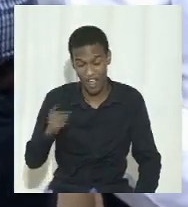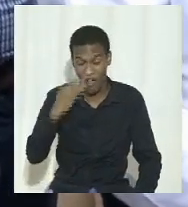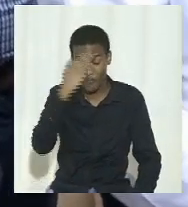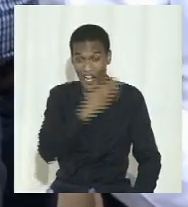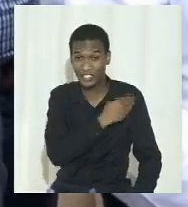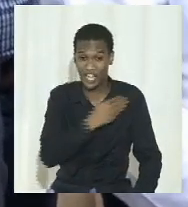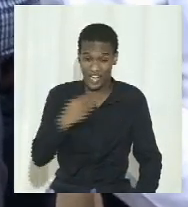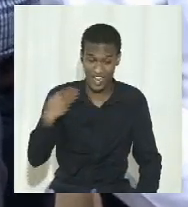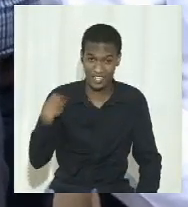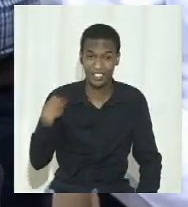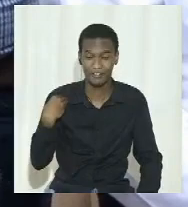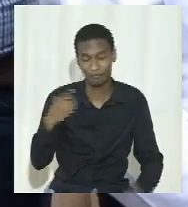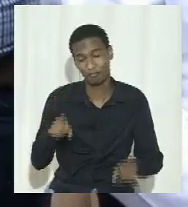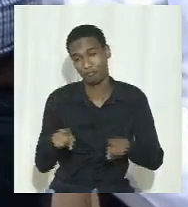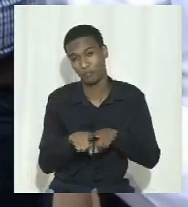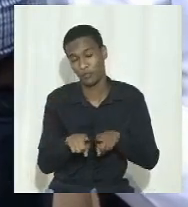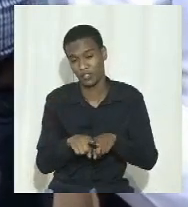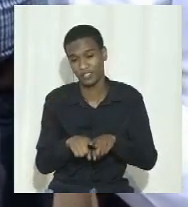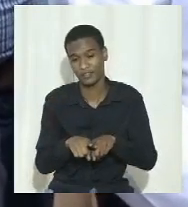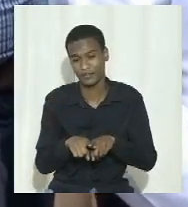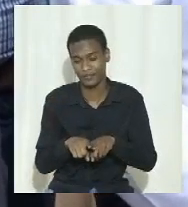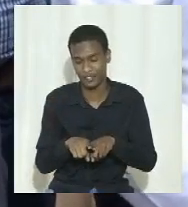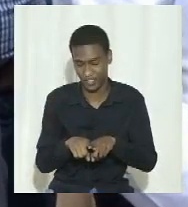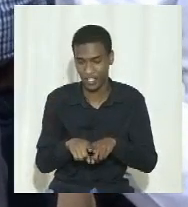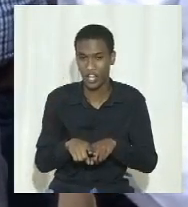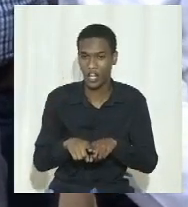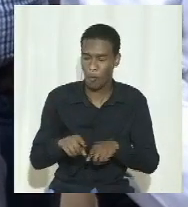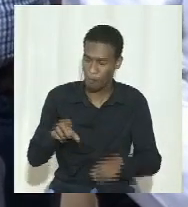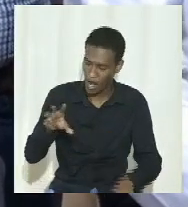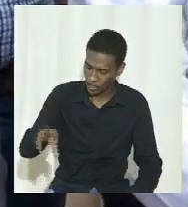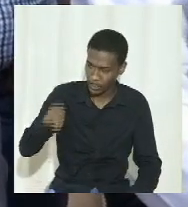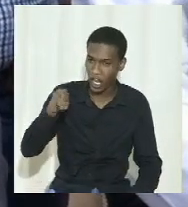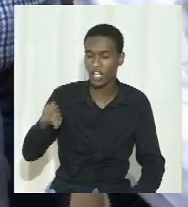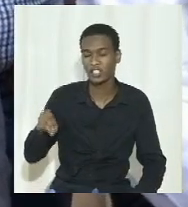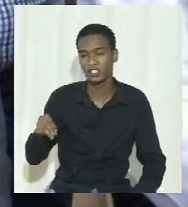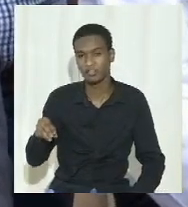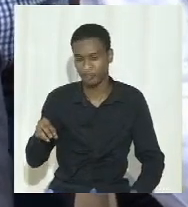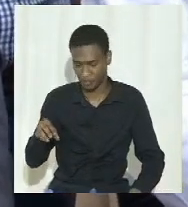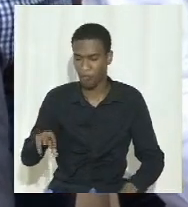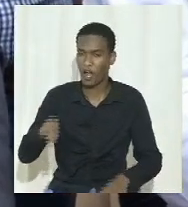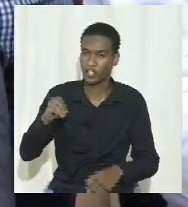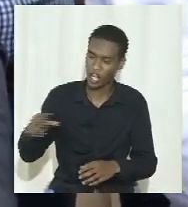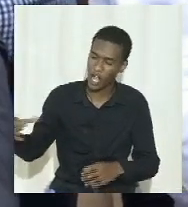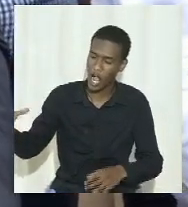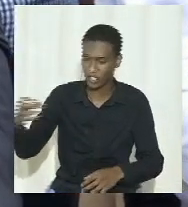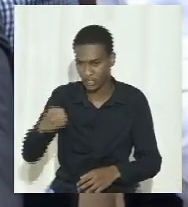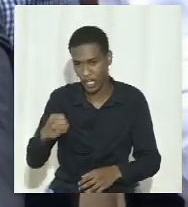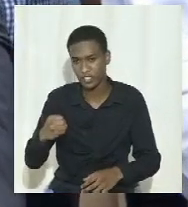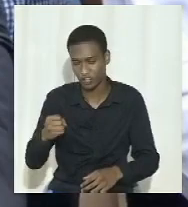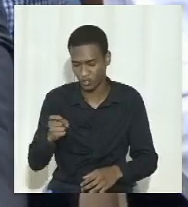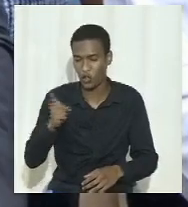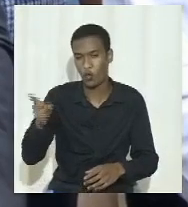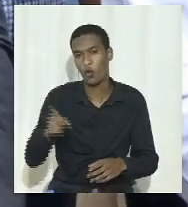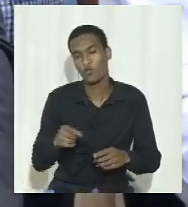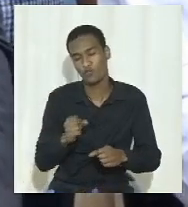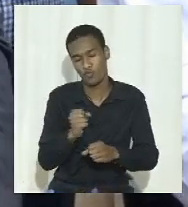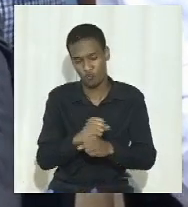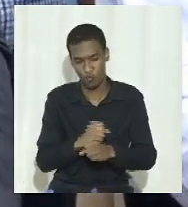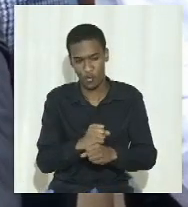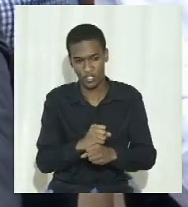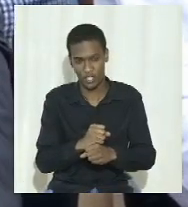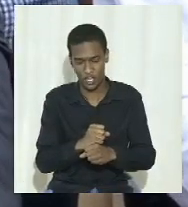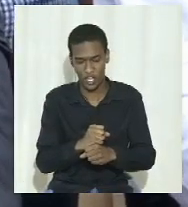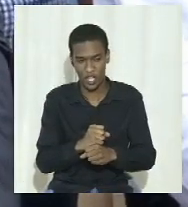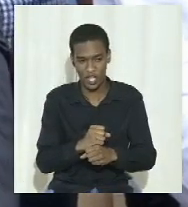dia mandray ny andraikitra tandrify azy izay tohanan'ireo mpiara-miombonantoka